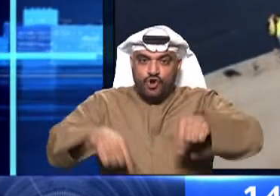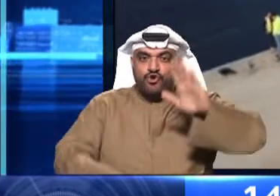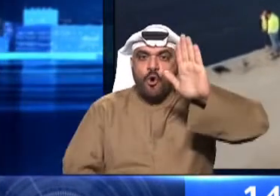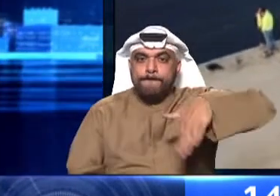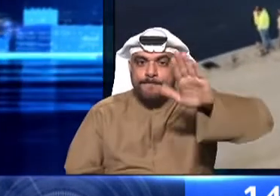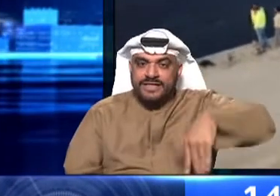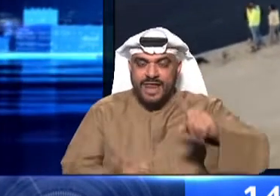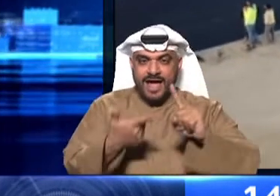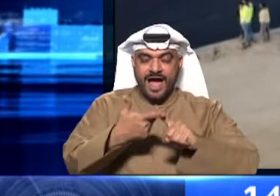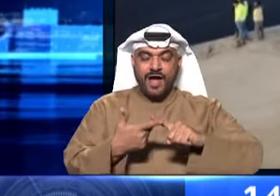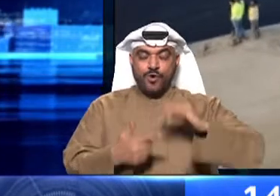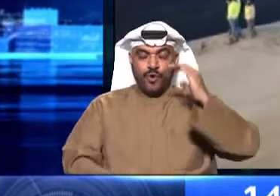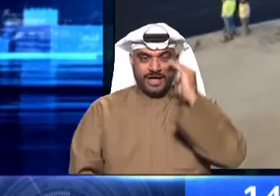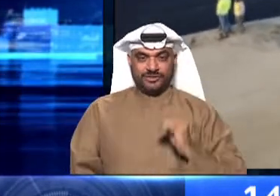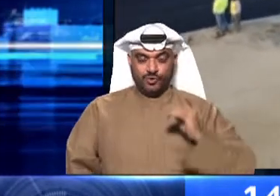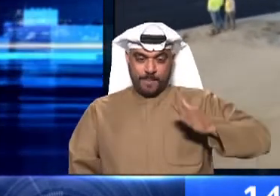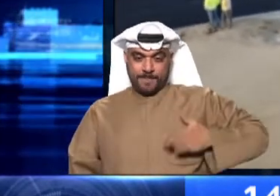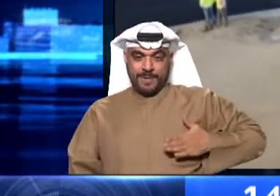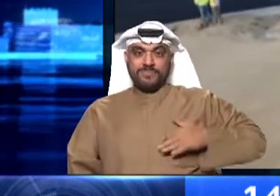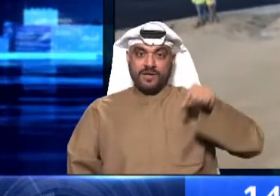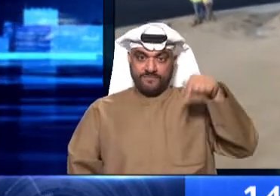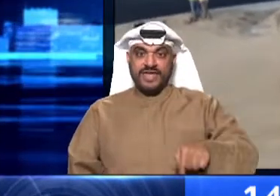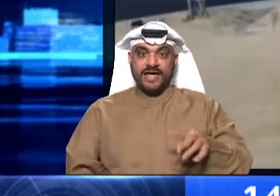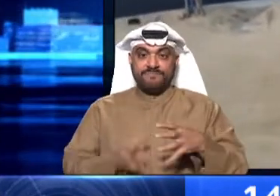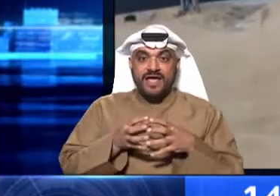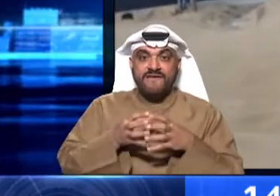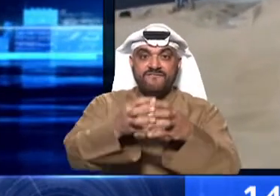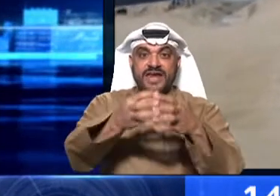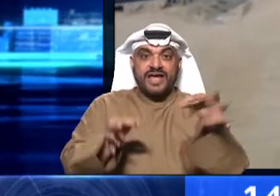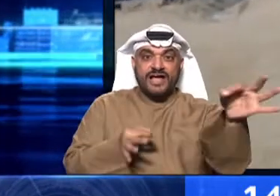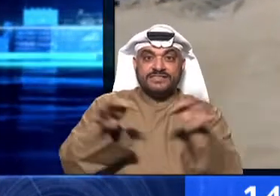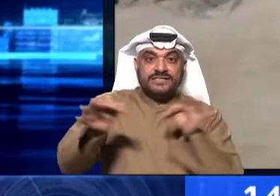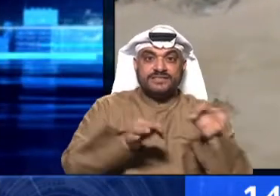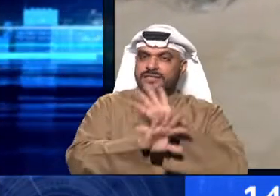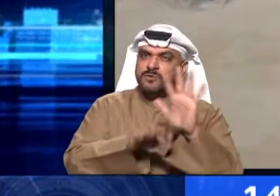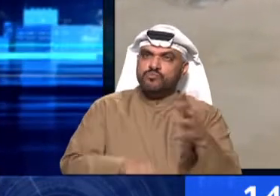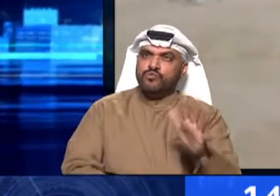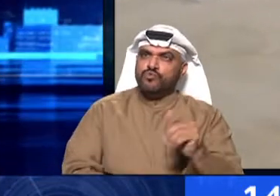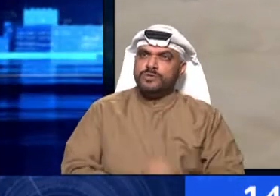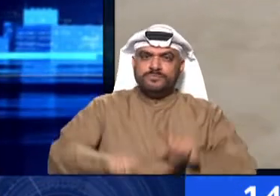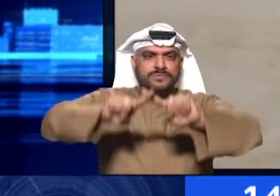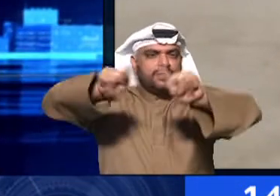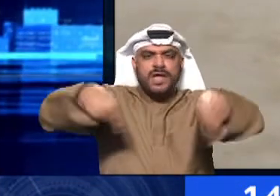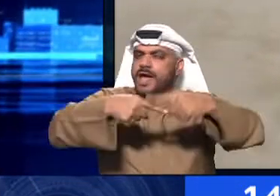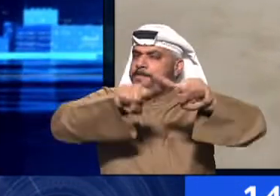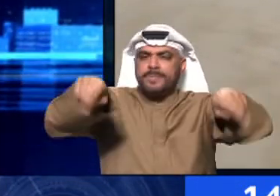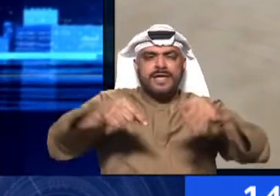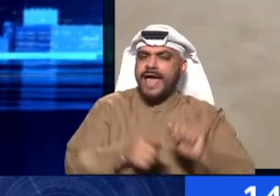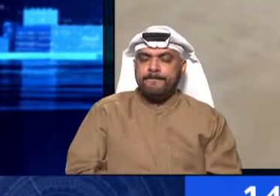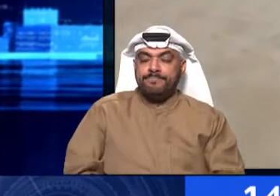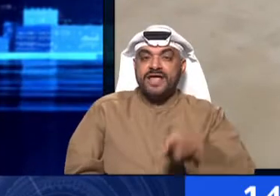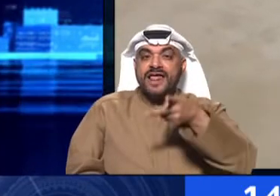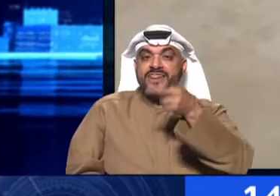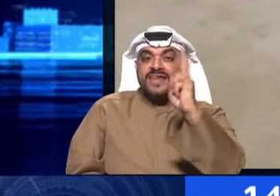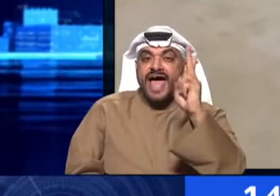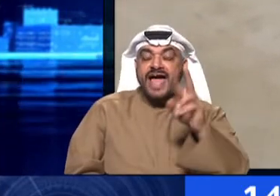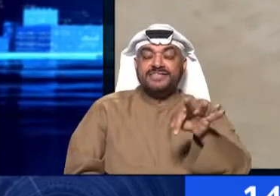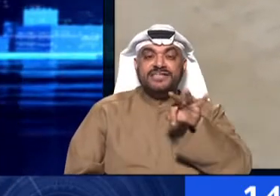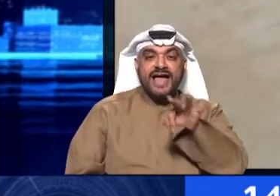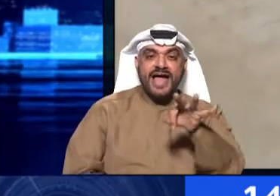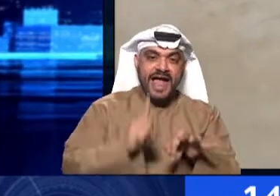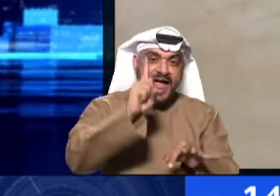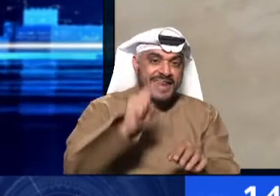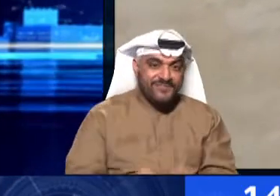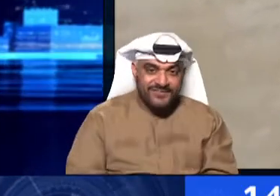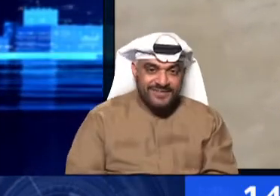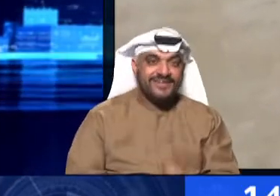الله مبارك هناك فريق هندسي، لأن المتوقع أن بحدود 12,000 وحدة سكنية في هذه المنطقتين، فبالتالي